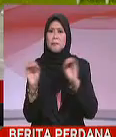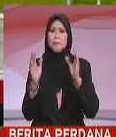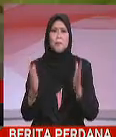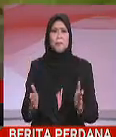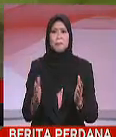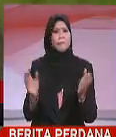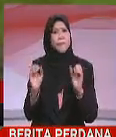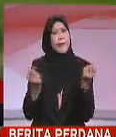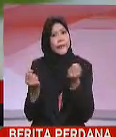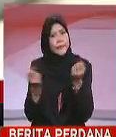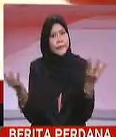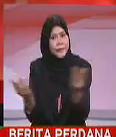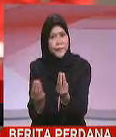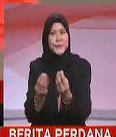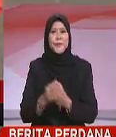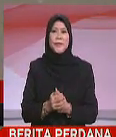kenderaan.